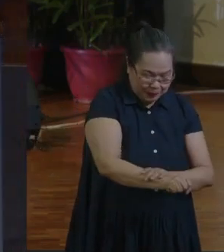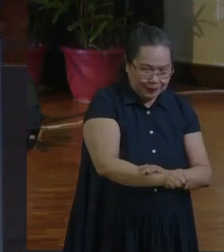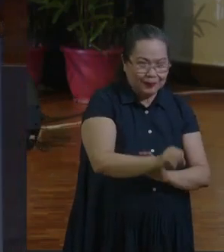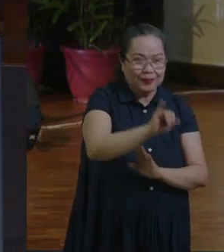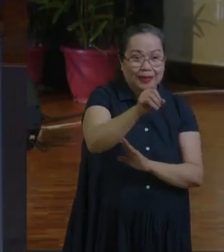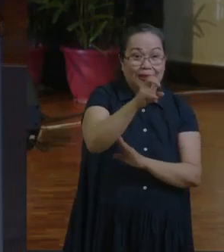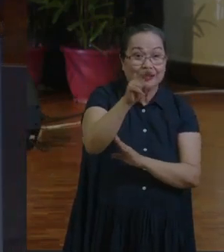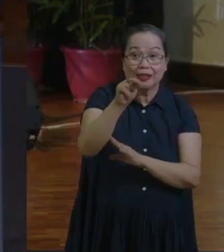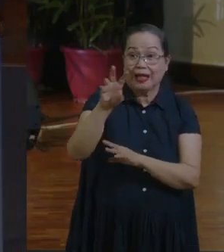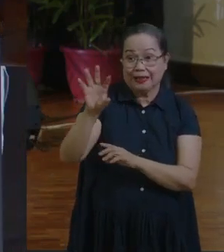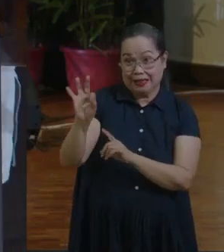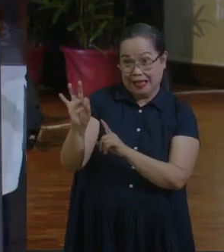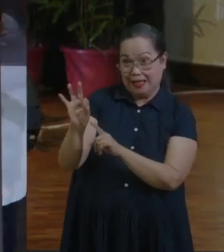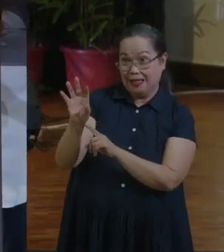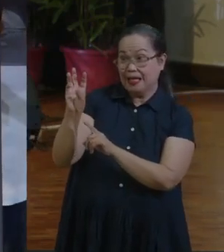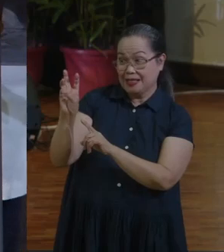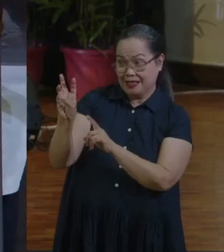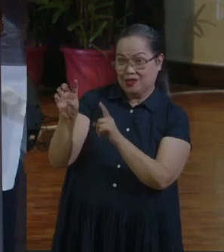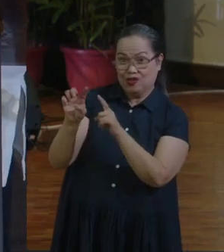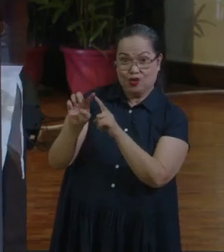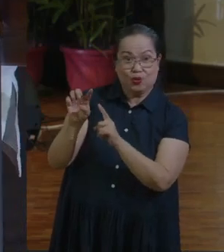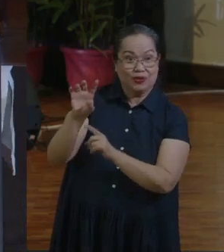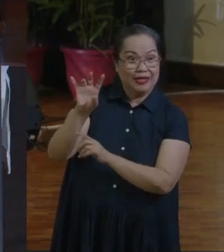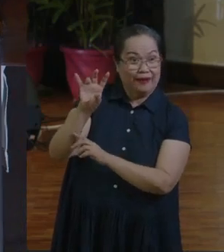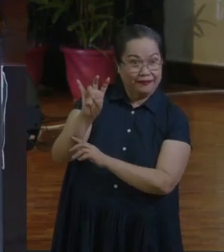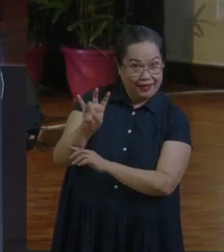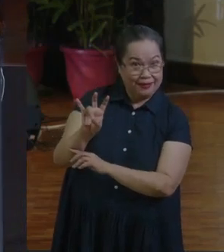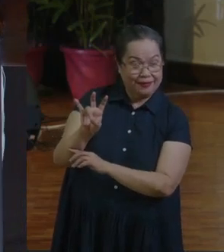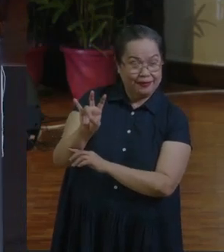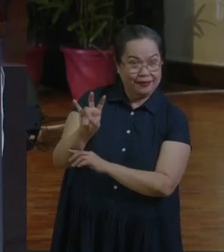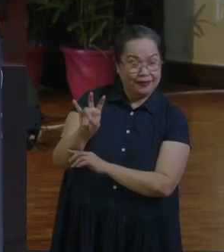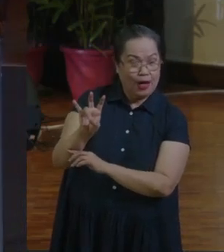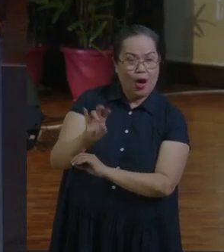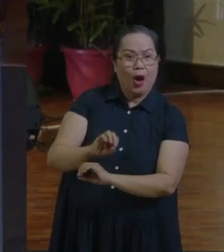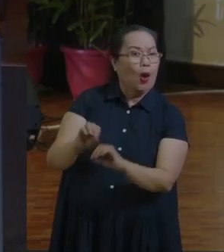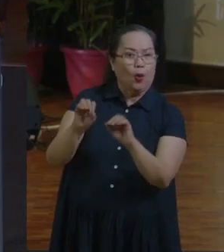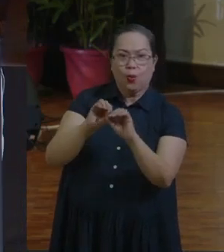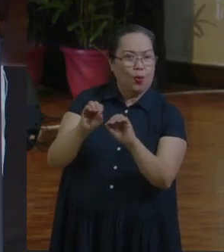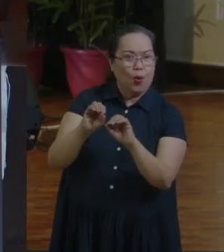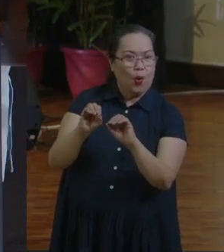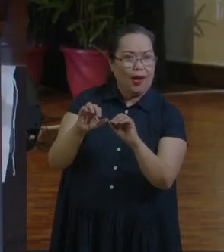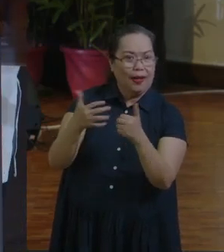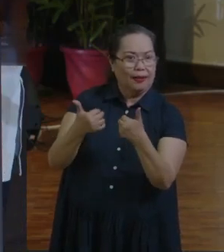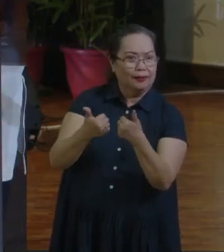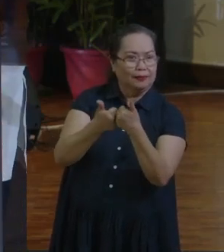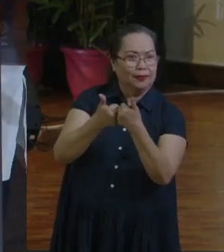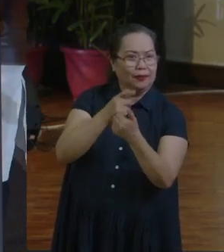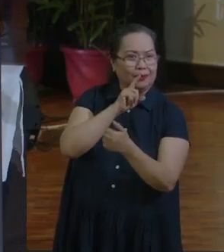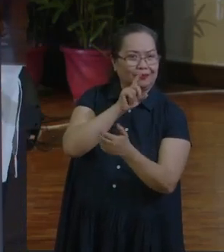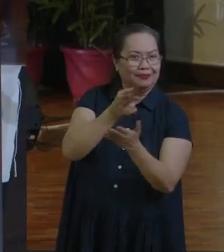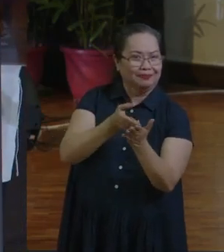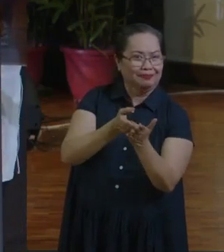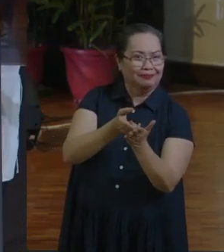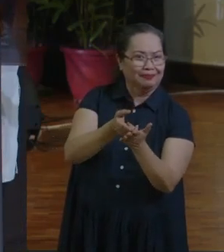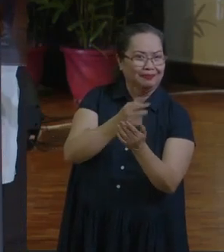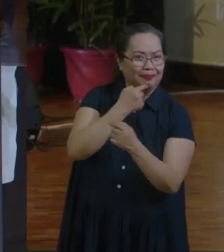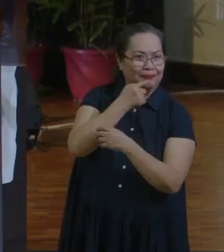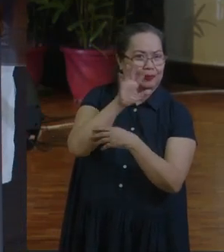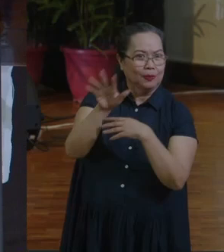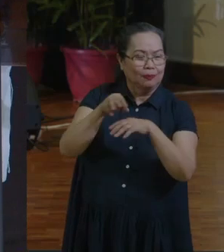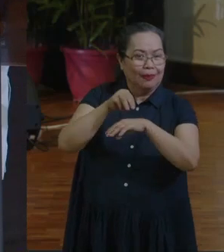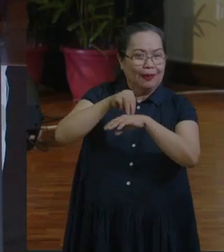John 9:6 to 7. Wala pong humamon sa katotohanan ng mga